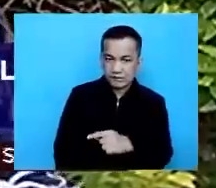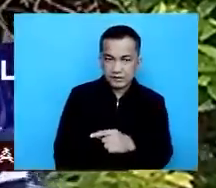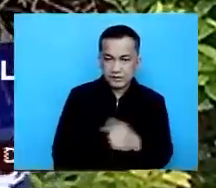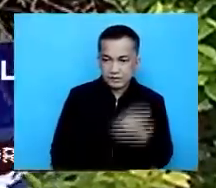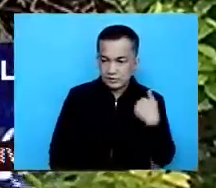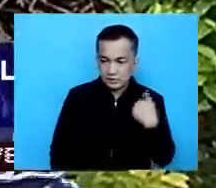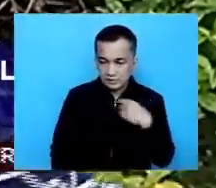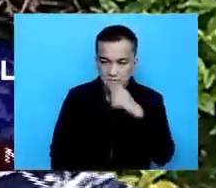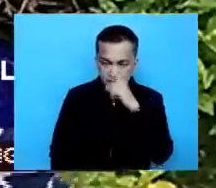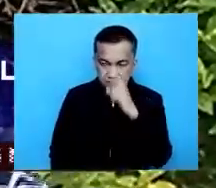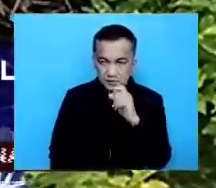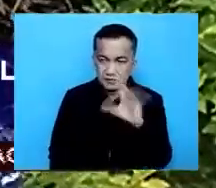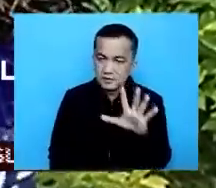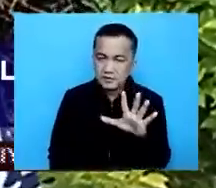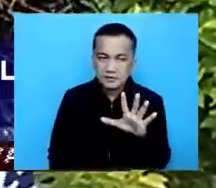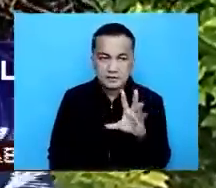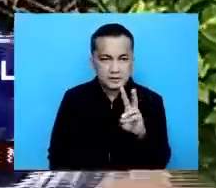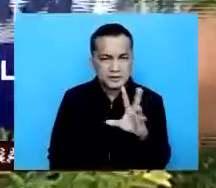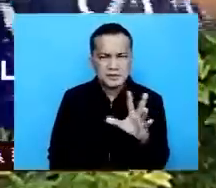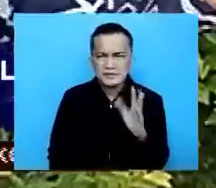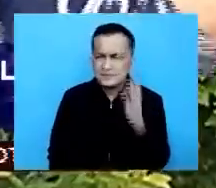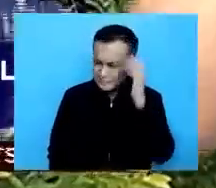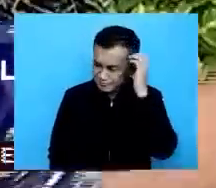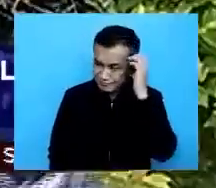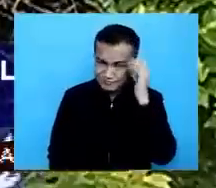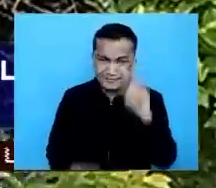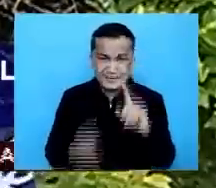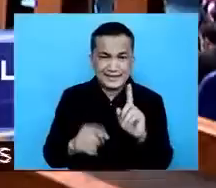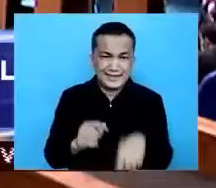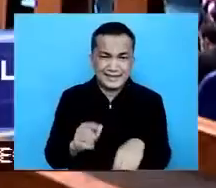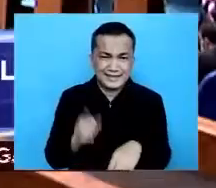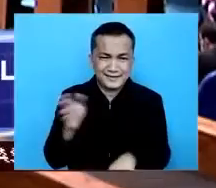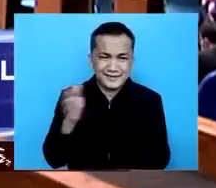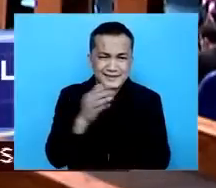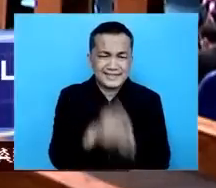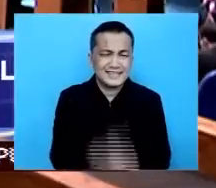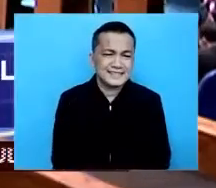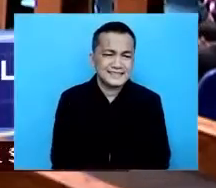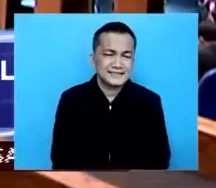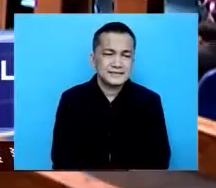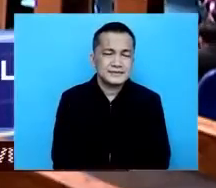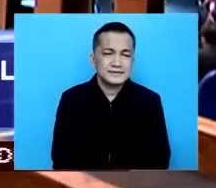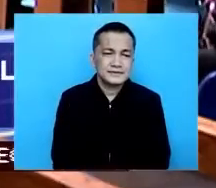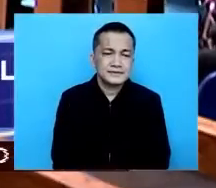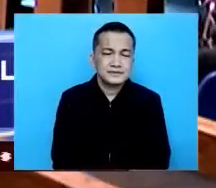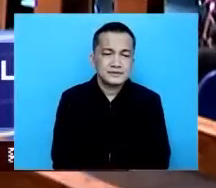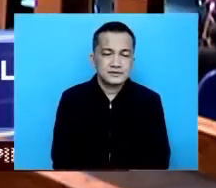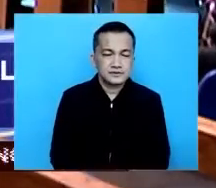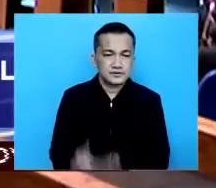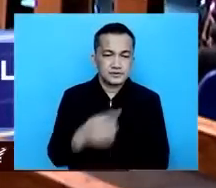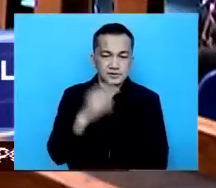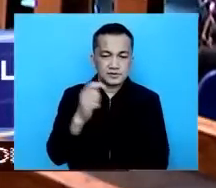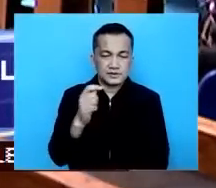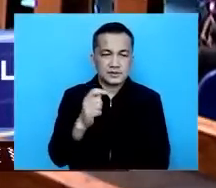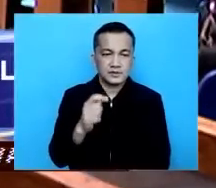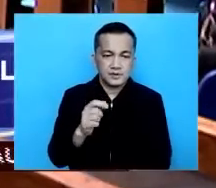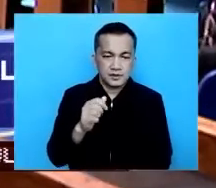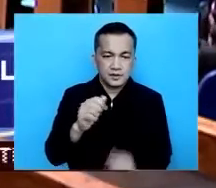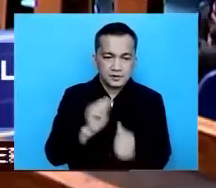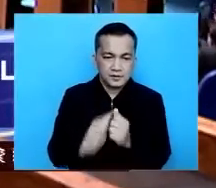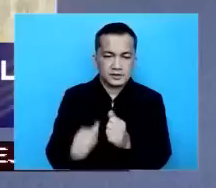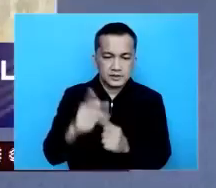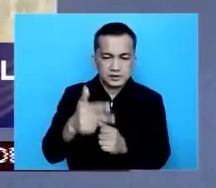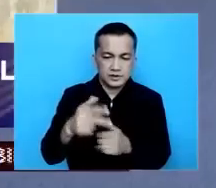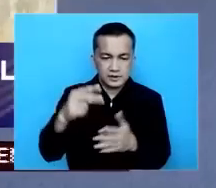ka na, baka hindi ka na masyadong makakapunta kung saan. Itong Martes lang, pumasa na sa ikatlo at huling pagbasa